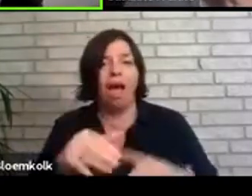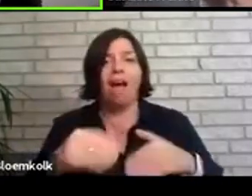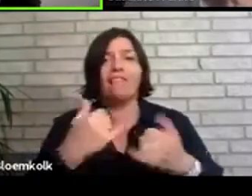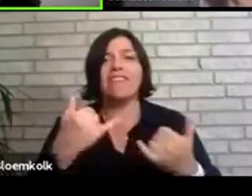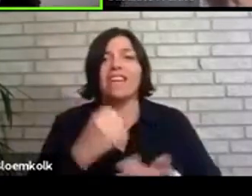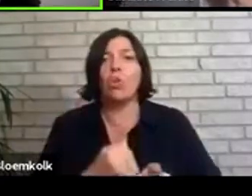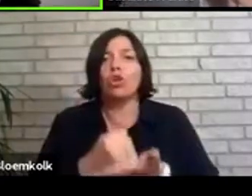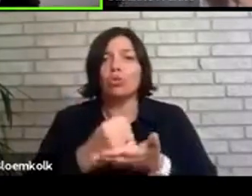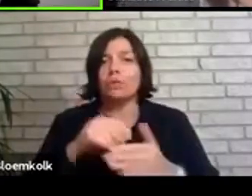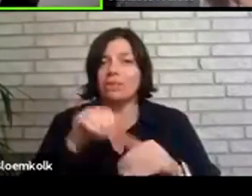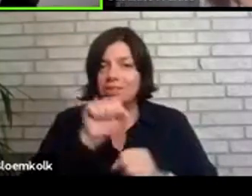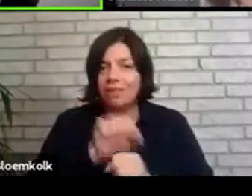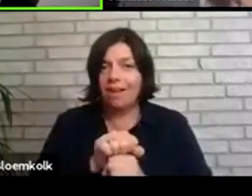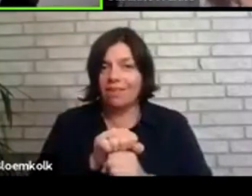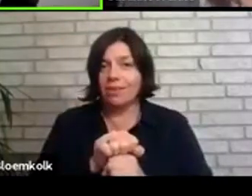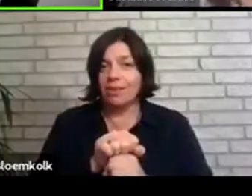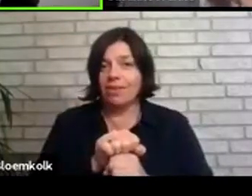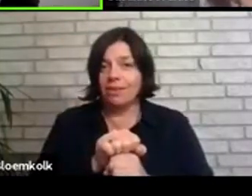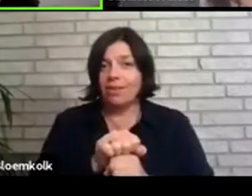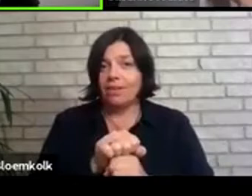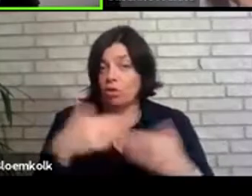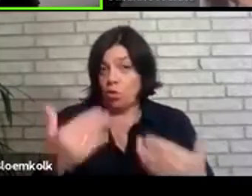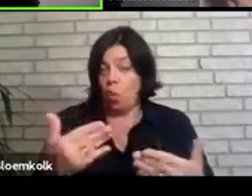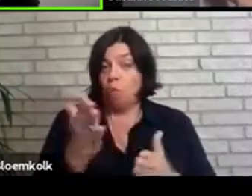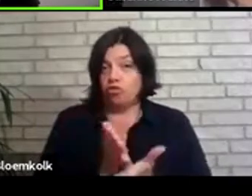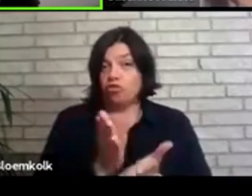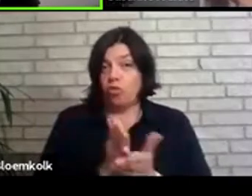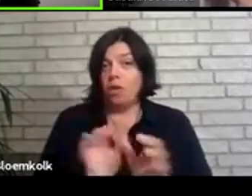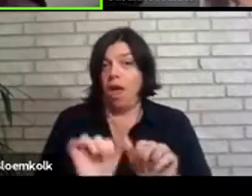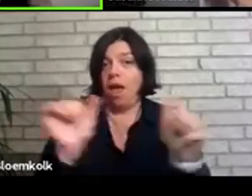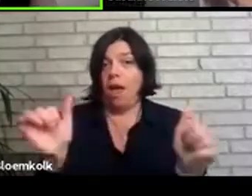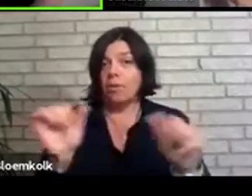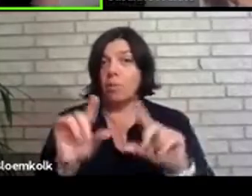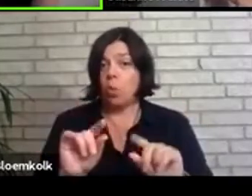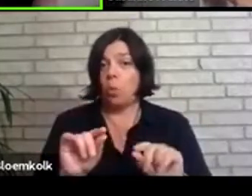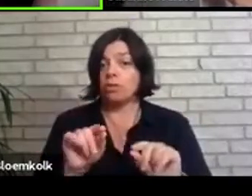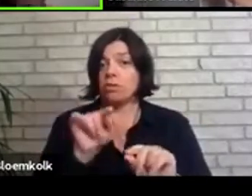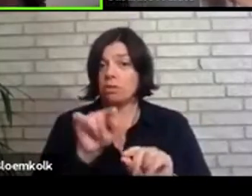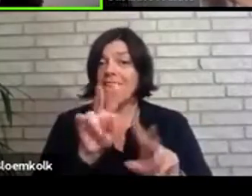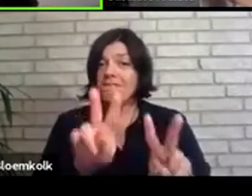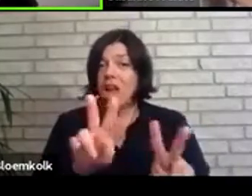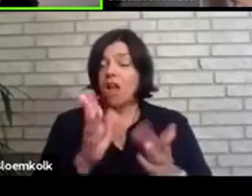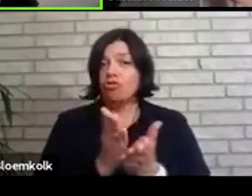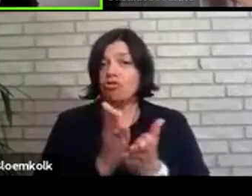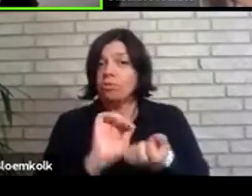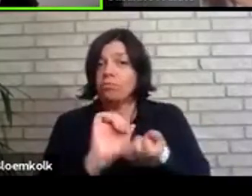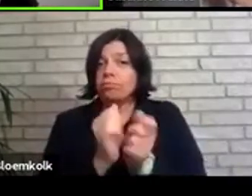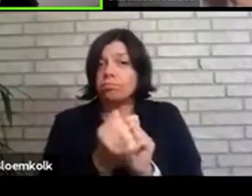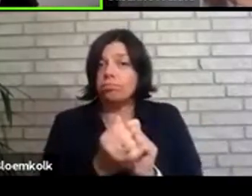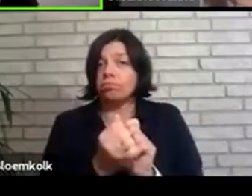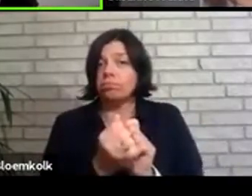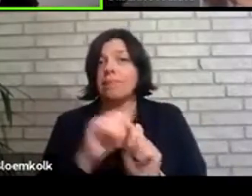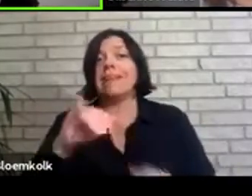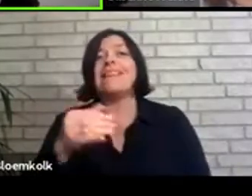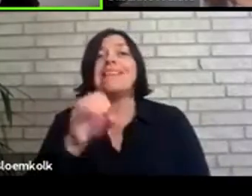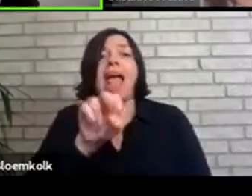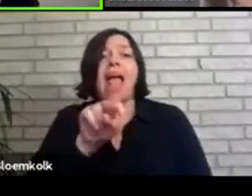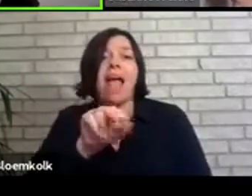Das ist so das eine. Ich glaube, da passiert schon was. Die Fanszene von Jena, von Carl Zeiss Jena, hat zum